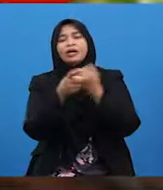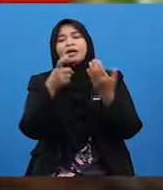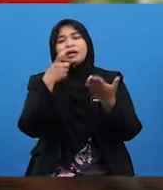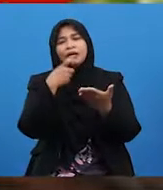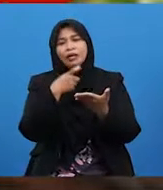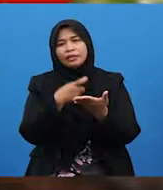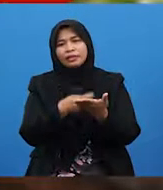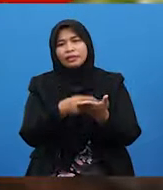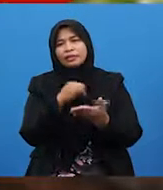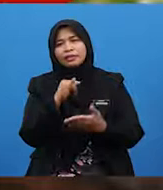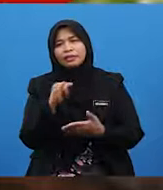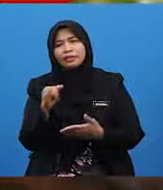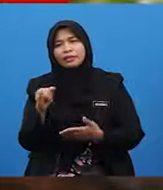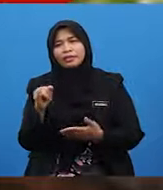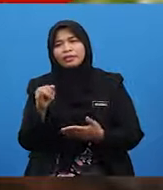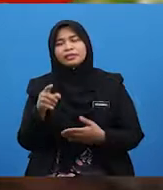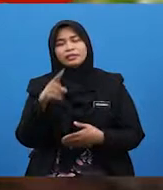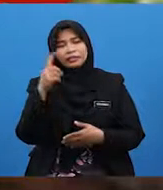sentiasa,